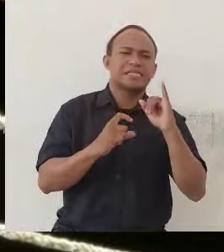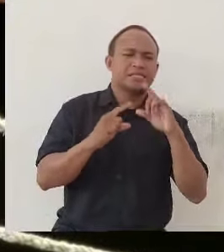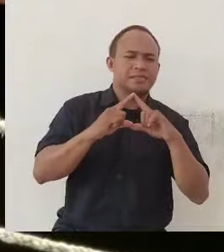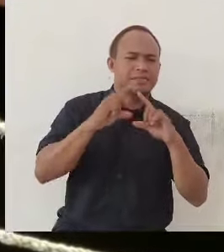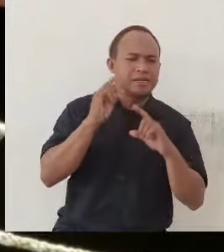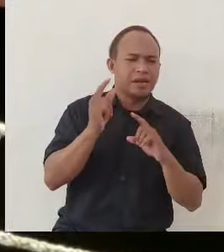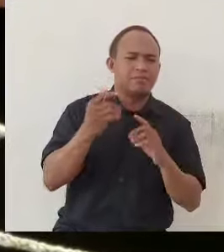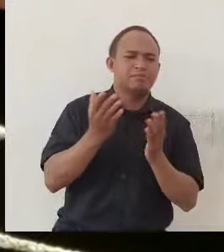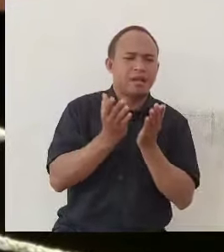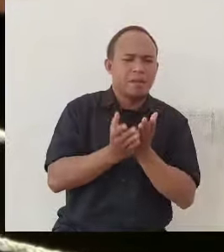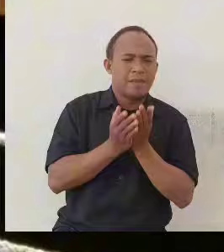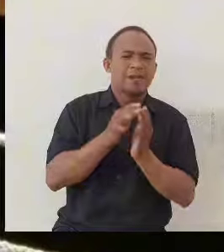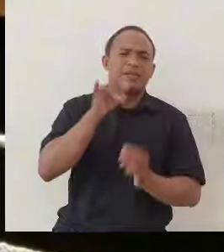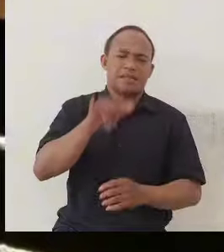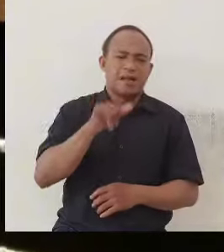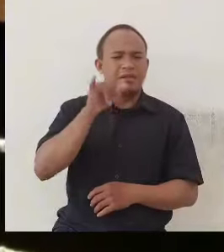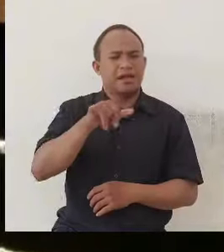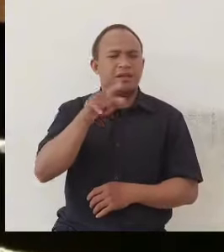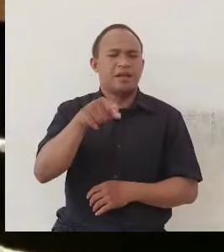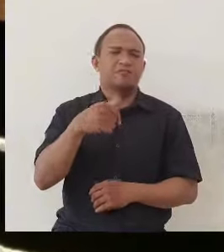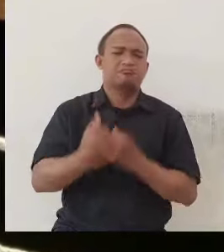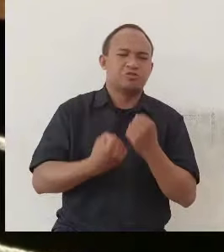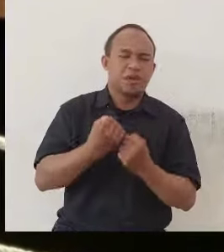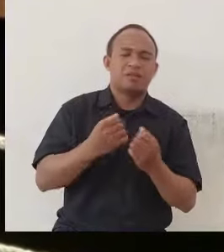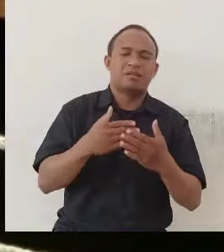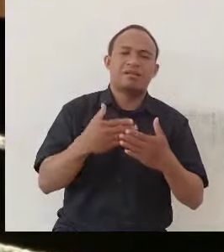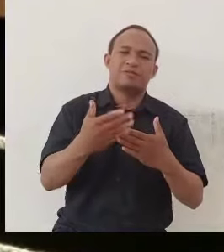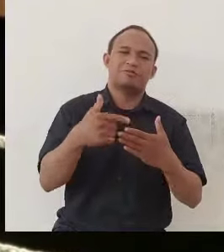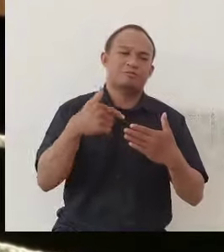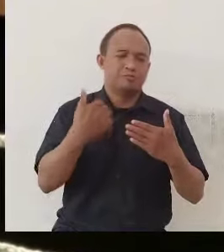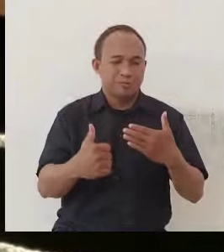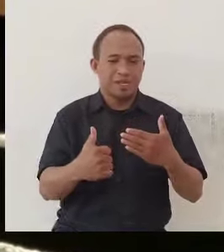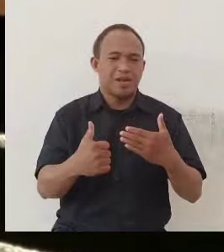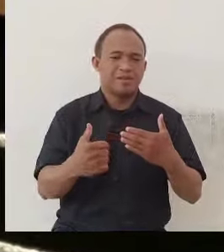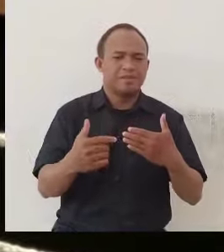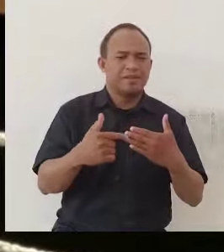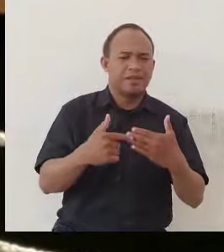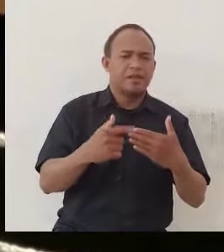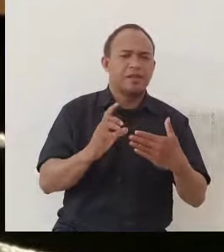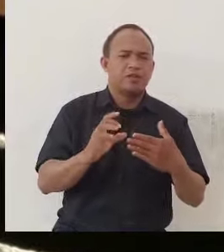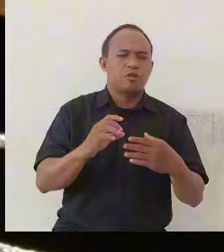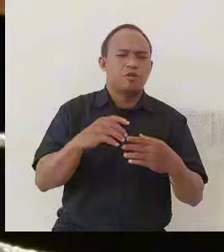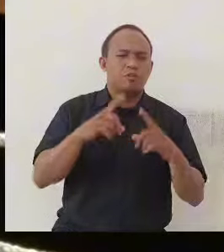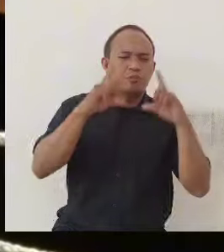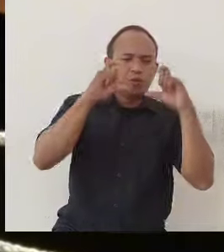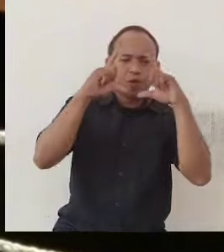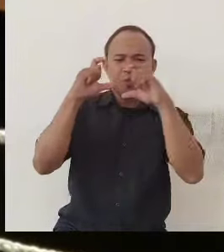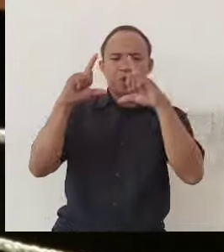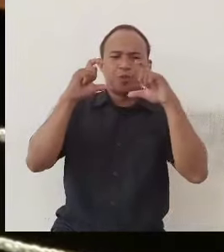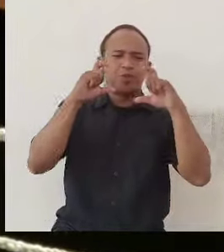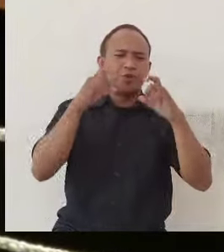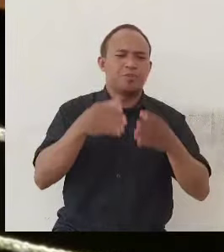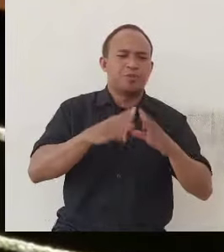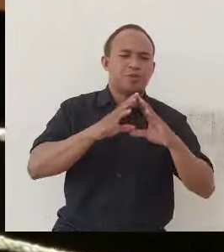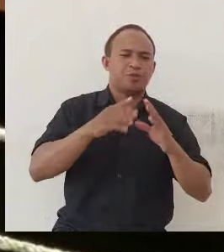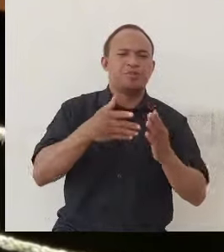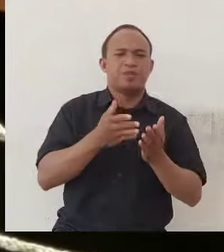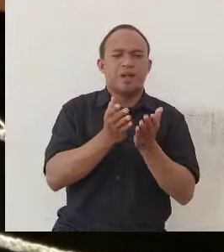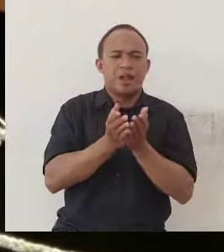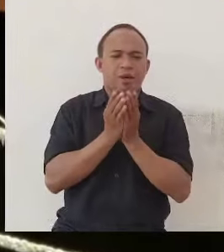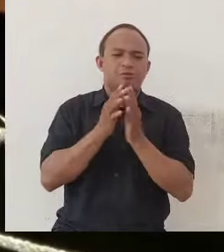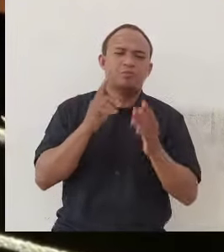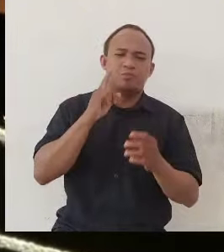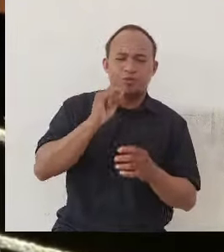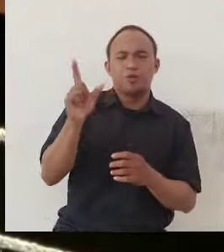kapal pesiar, tapi ini sebenarnya kapal pinisi ya. Iya, dan ini hiasan tentunya ditujukan memang untuk spot foto bagi pengunjung